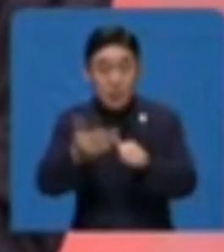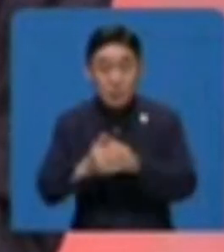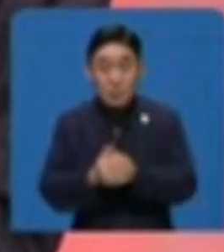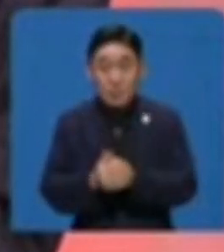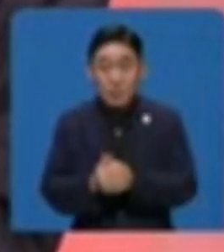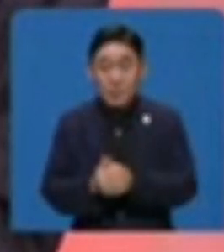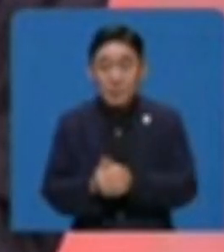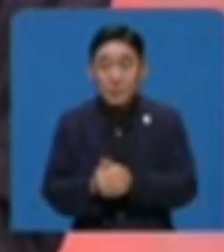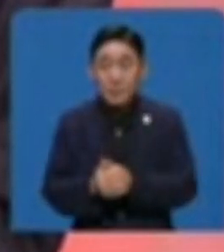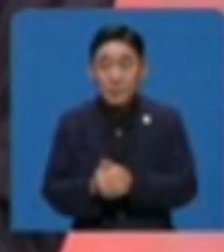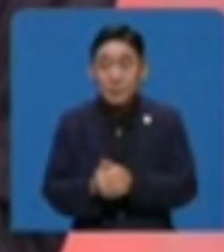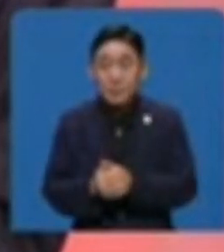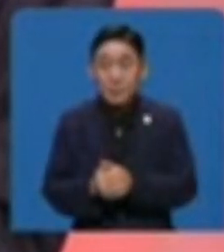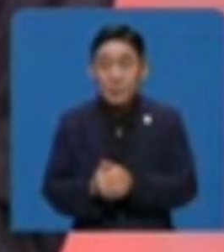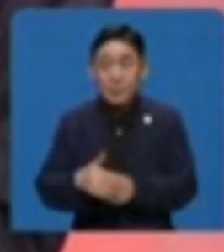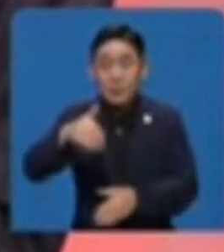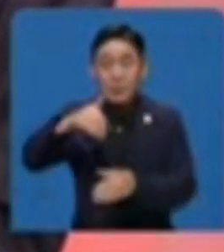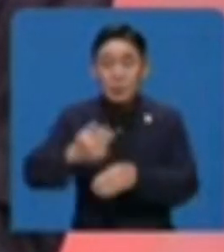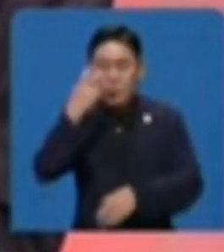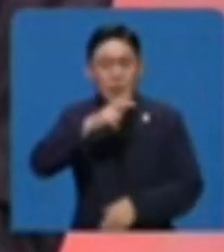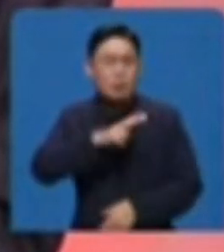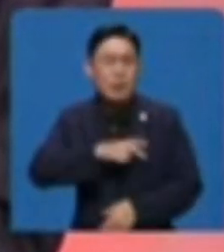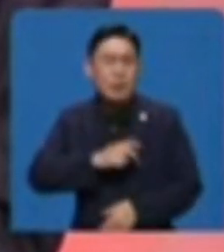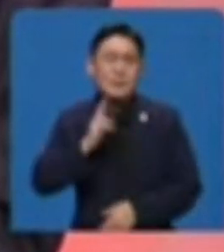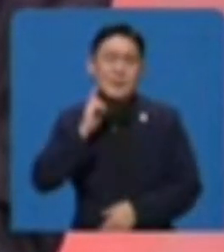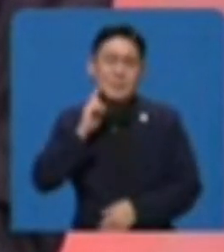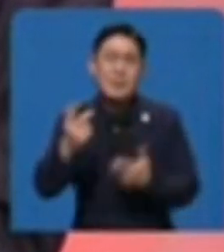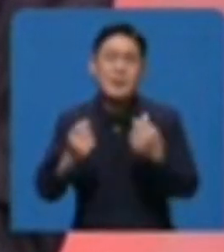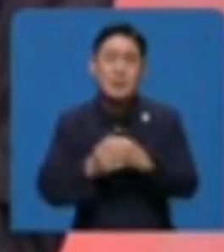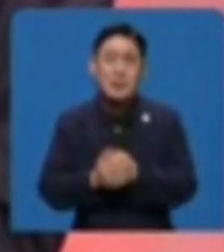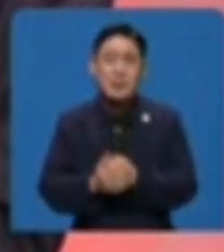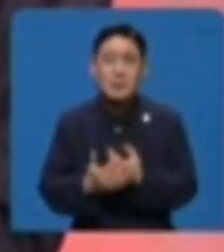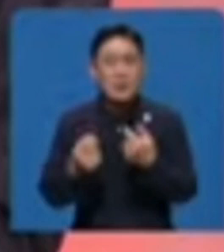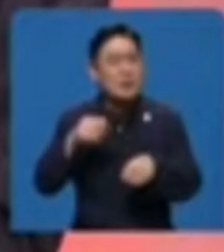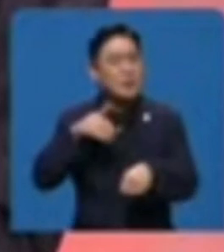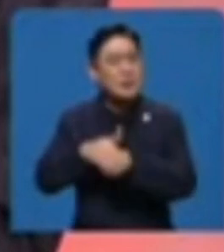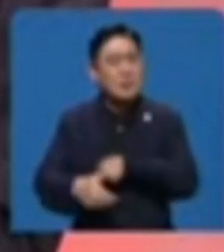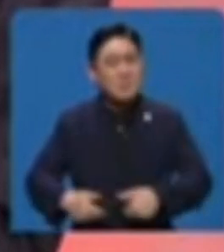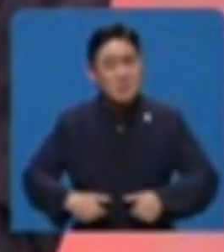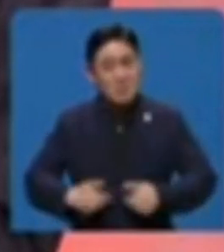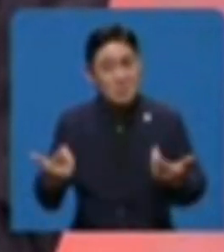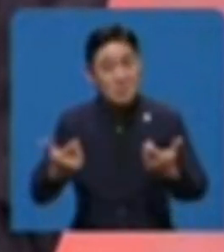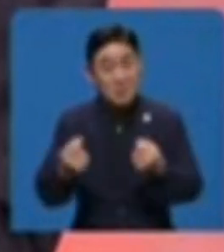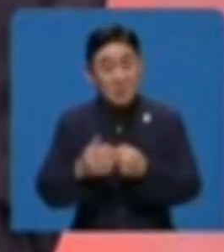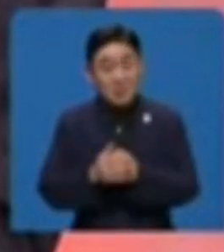예. 네. 선관위가 좀 과했네요. 그래까지 할 필요는 없죠.